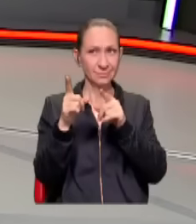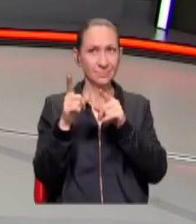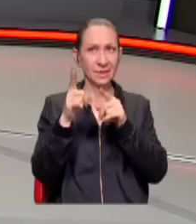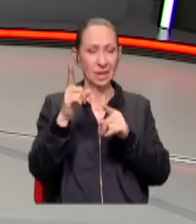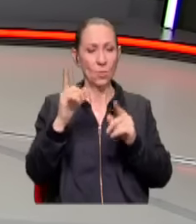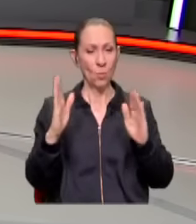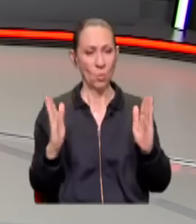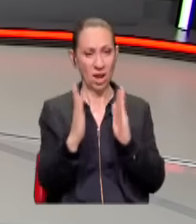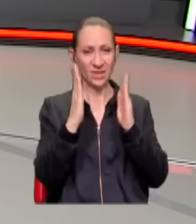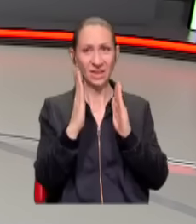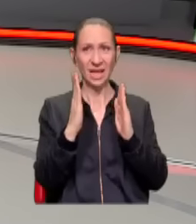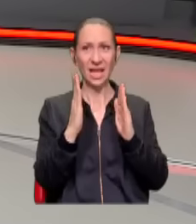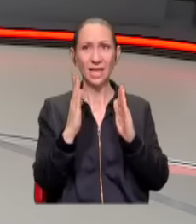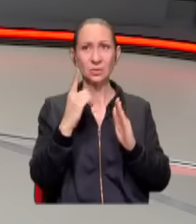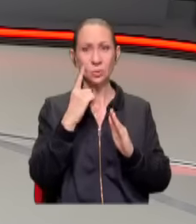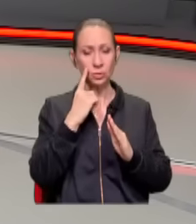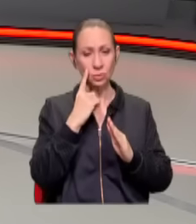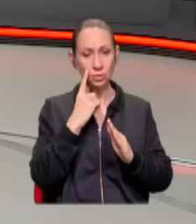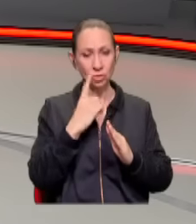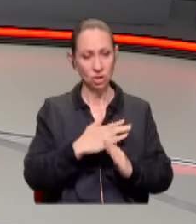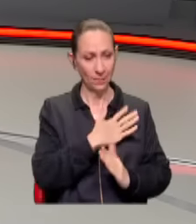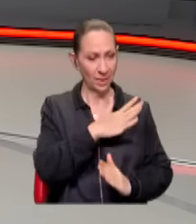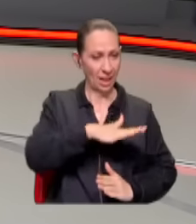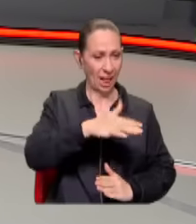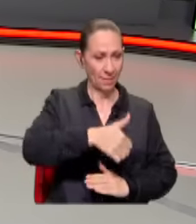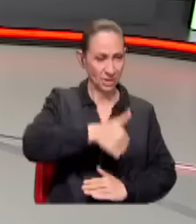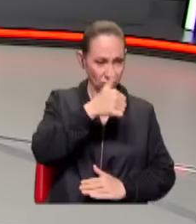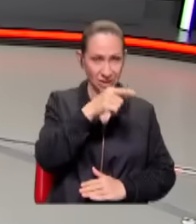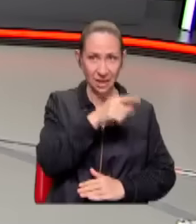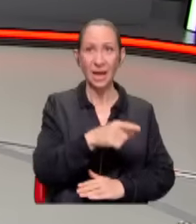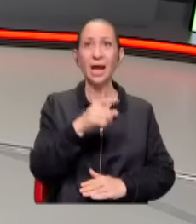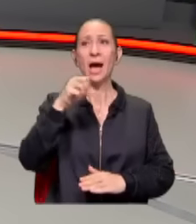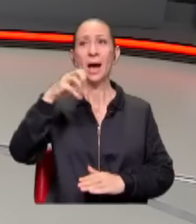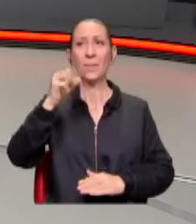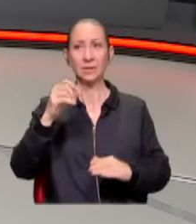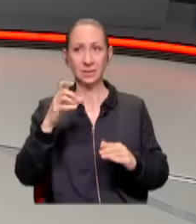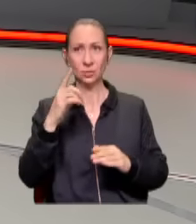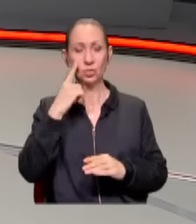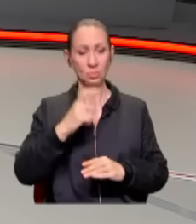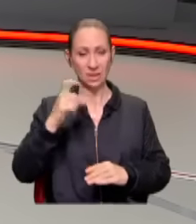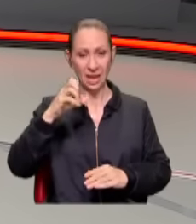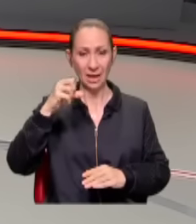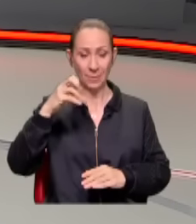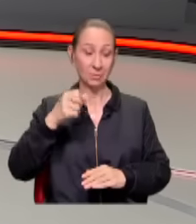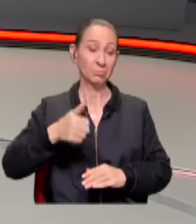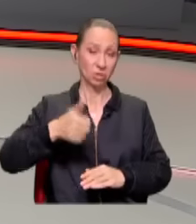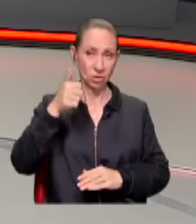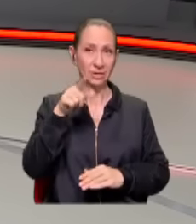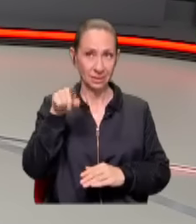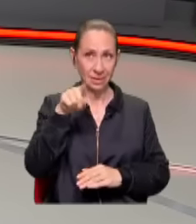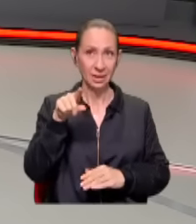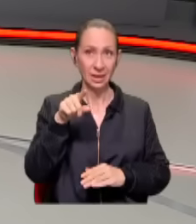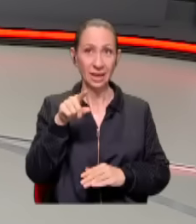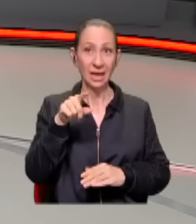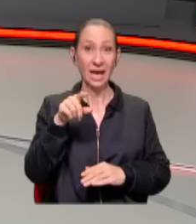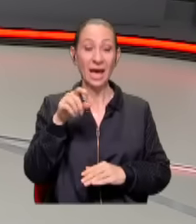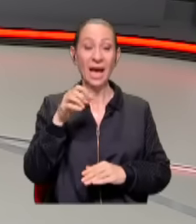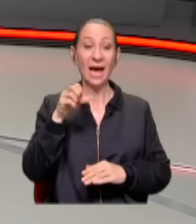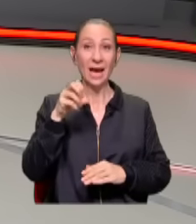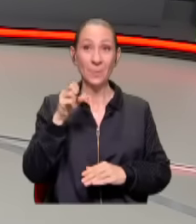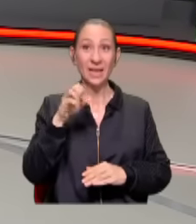işte muhalefetle Cumhuriyet Halk Partisi Genel Başkanı'yla Cumhurbaşkanı ve AK Parti Genel Başkanı, AK Parti